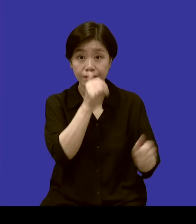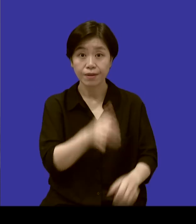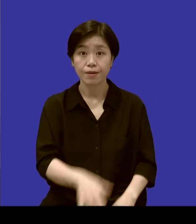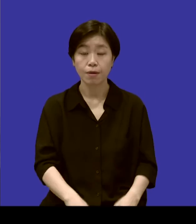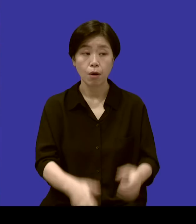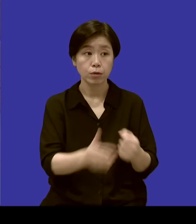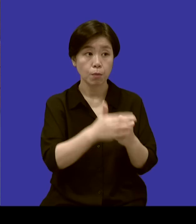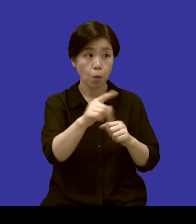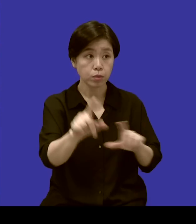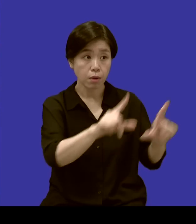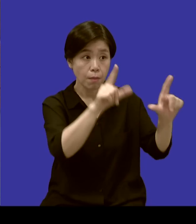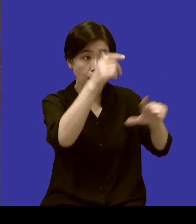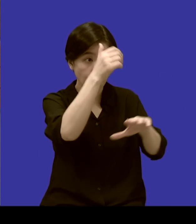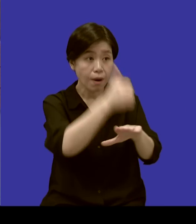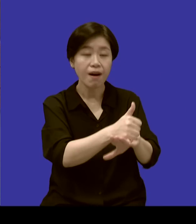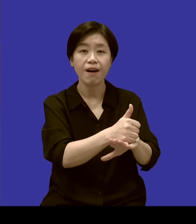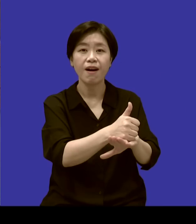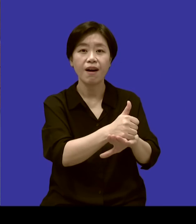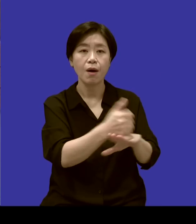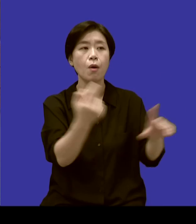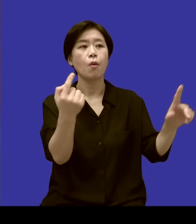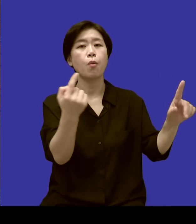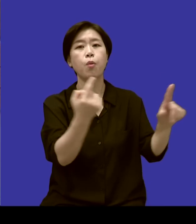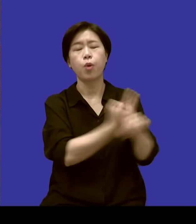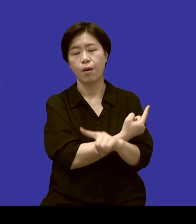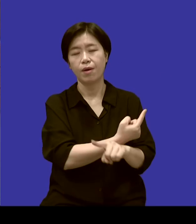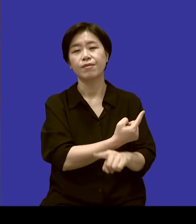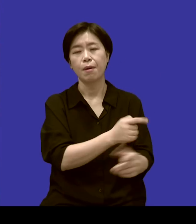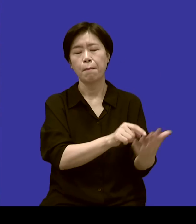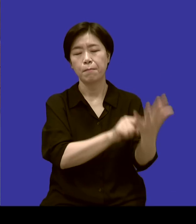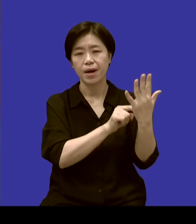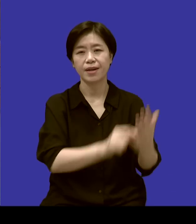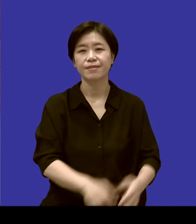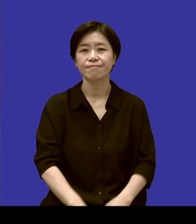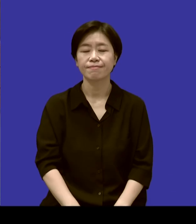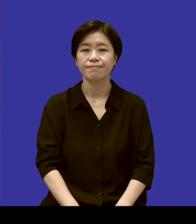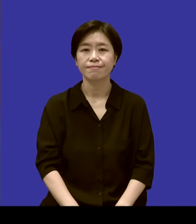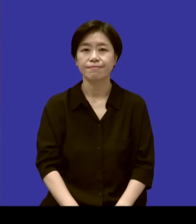회복이 일어나는 거예요. 회복이 일어나는 거예요. 그래서